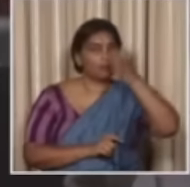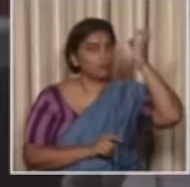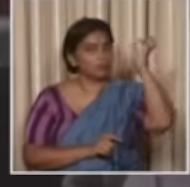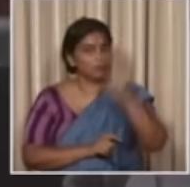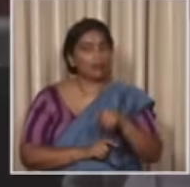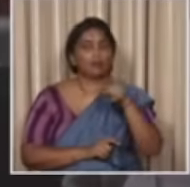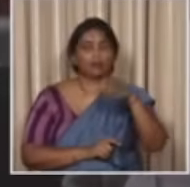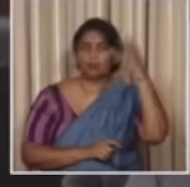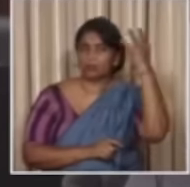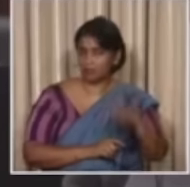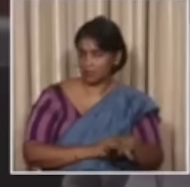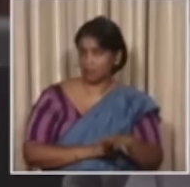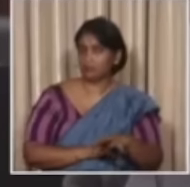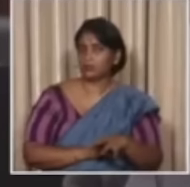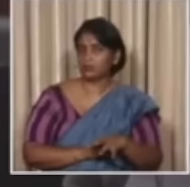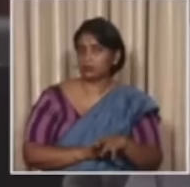කෙල්ලලා ඔහු ඝාතනය කළා.